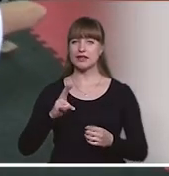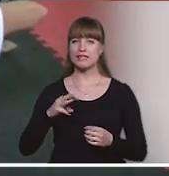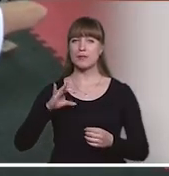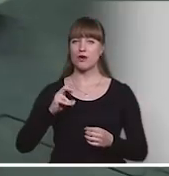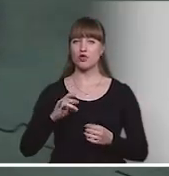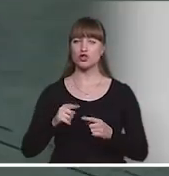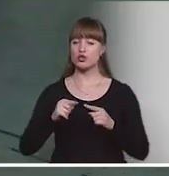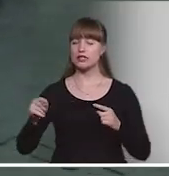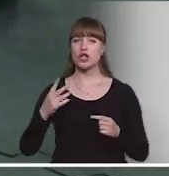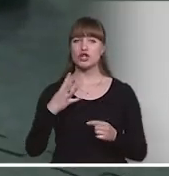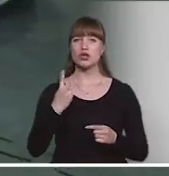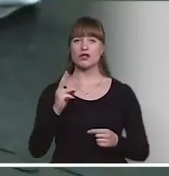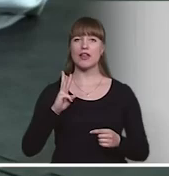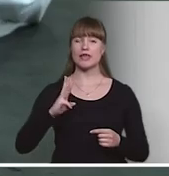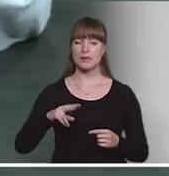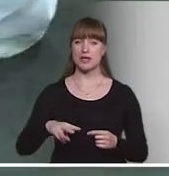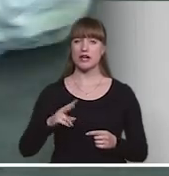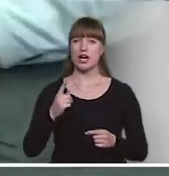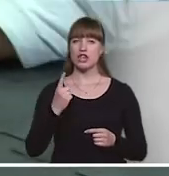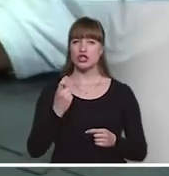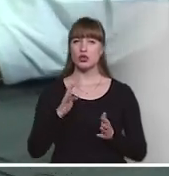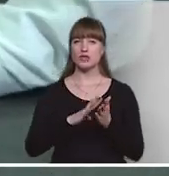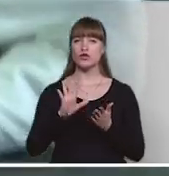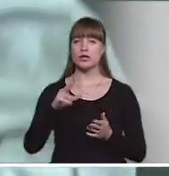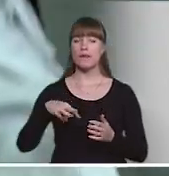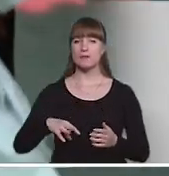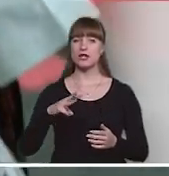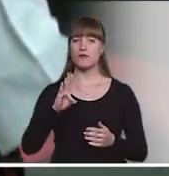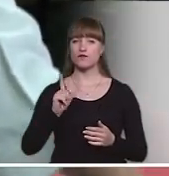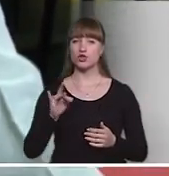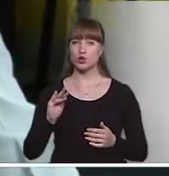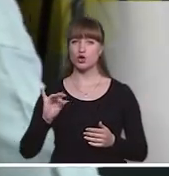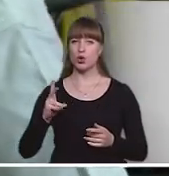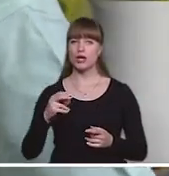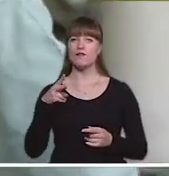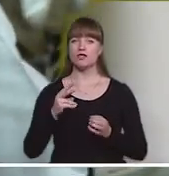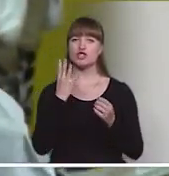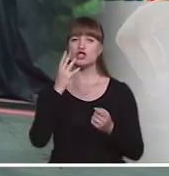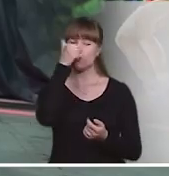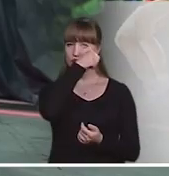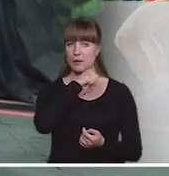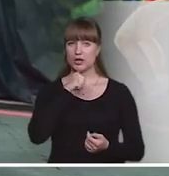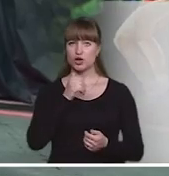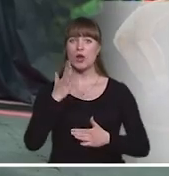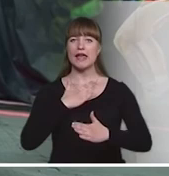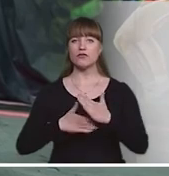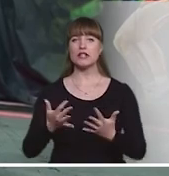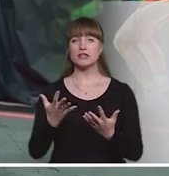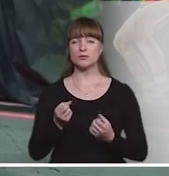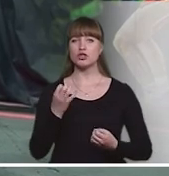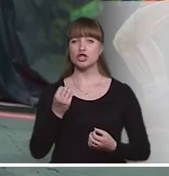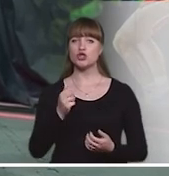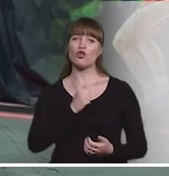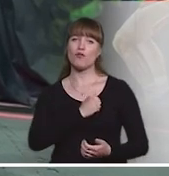протезах марафонскую дистанцию 42 километра 195 метров в Нью-Йорке в 2004 году.